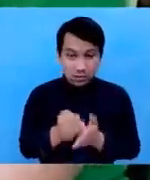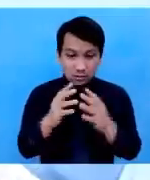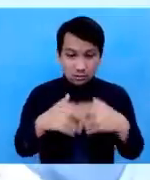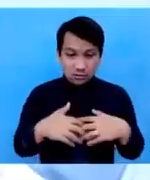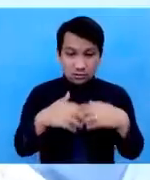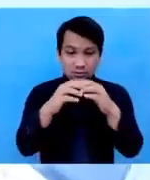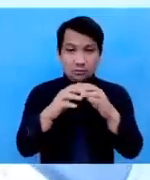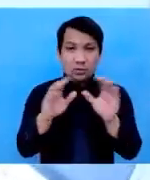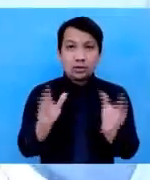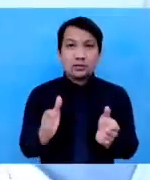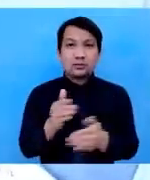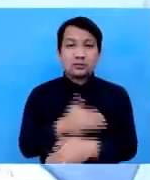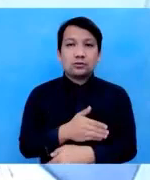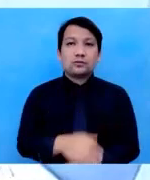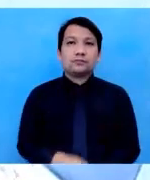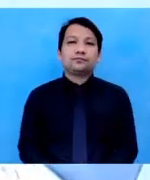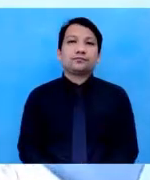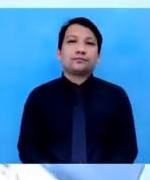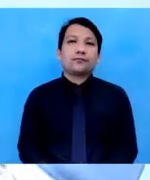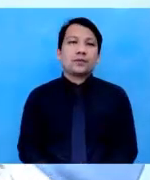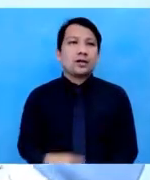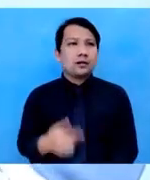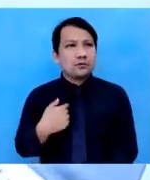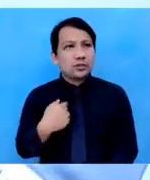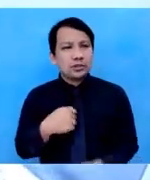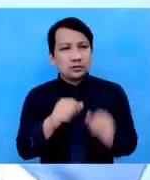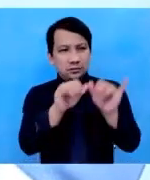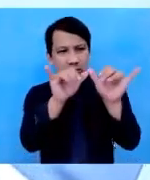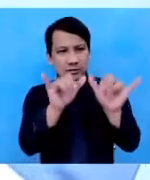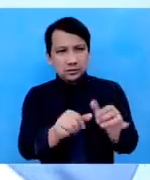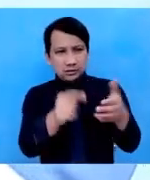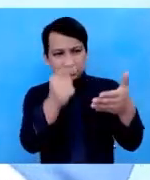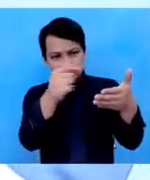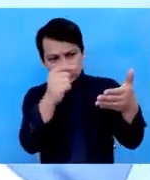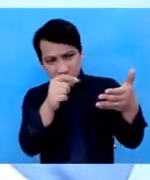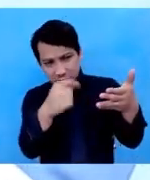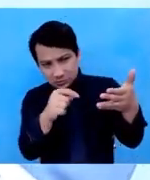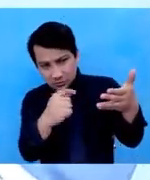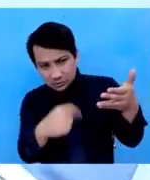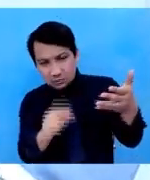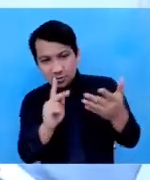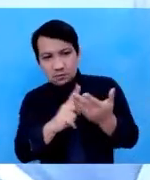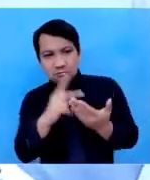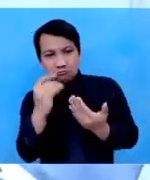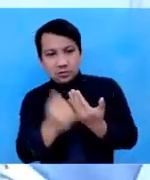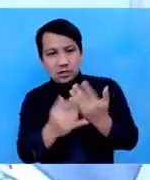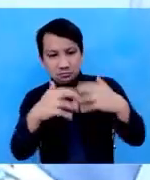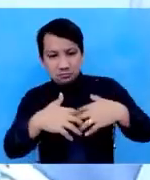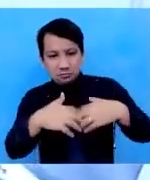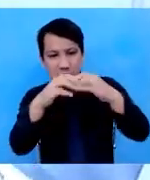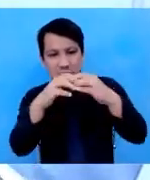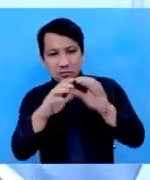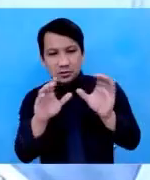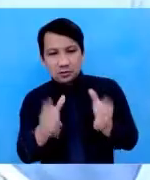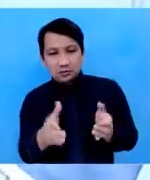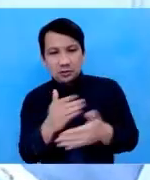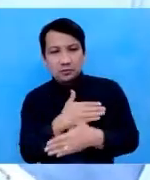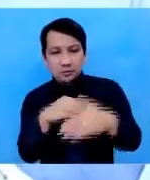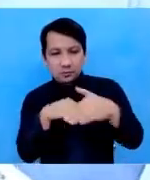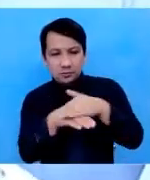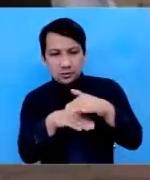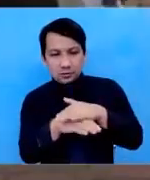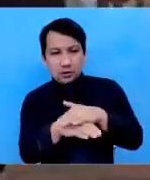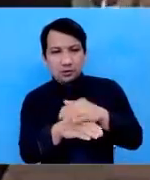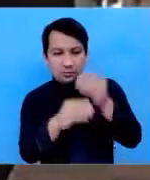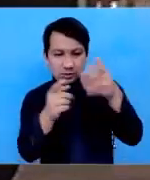classroom. Meron kaming point system na ginawa para sa infrastructure projects para na-address yung access, na-address yung